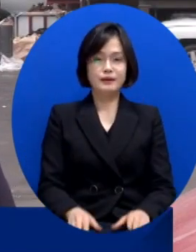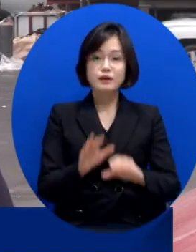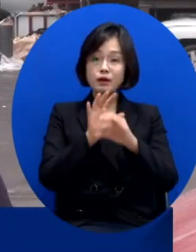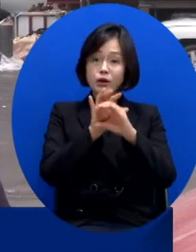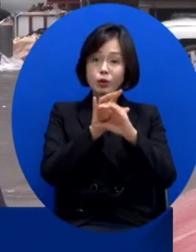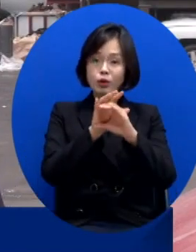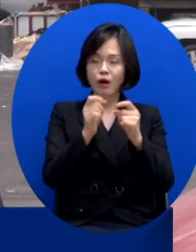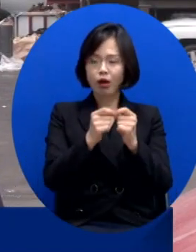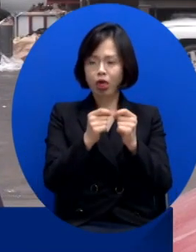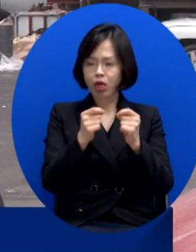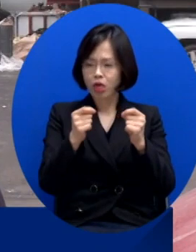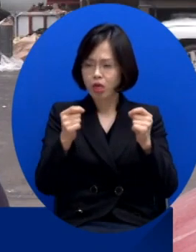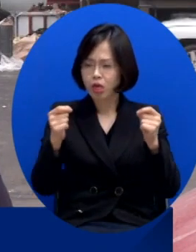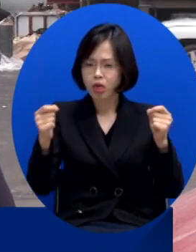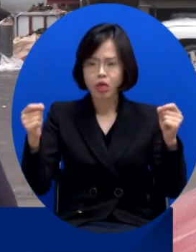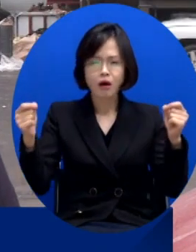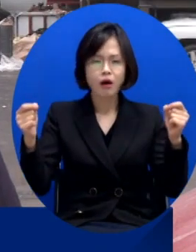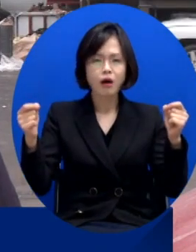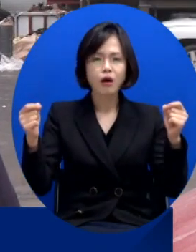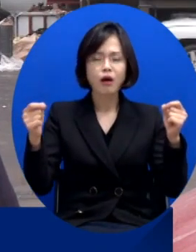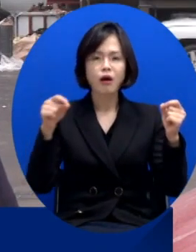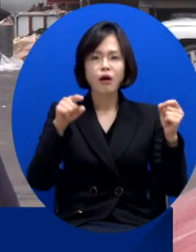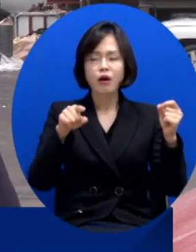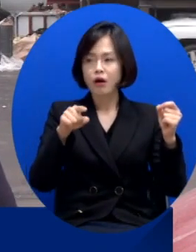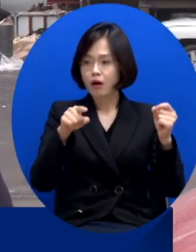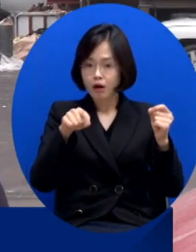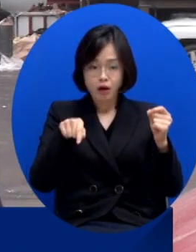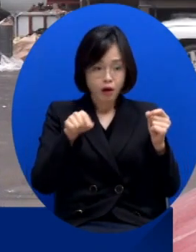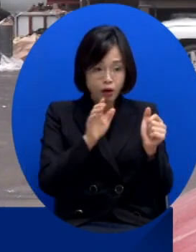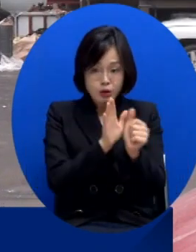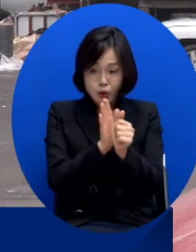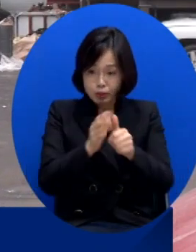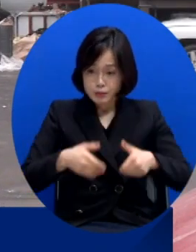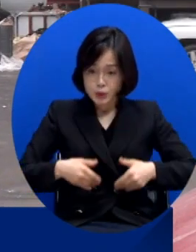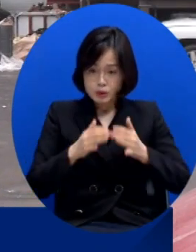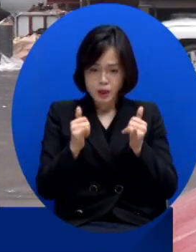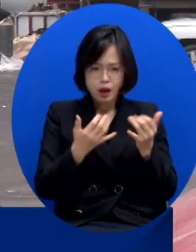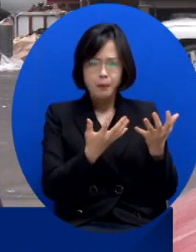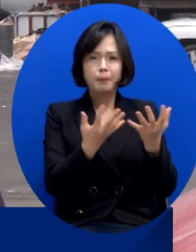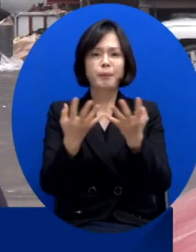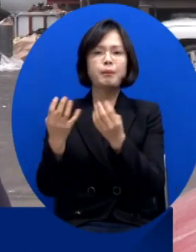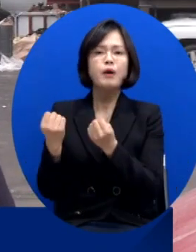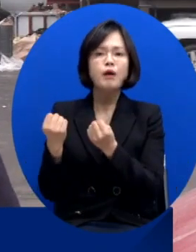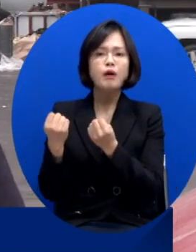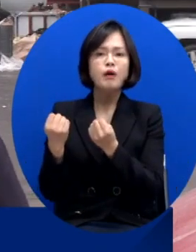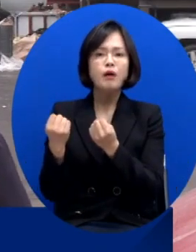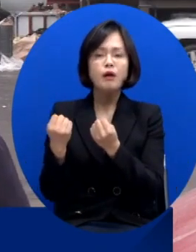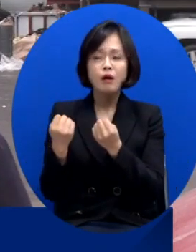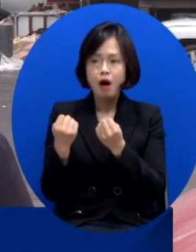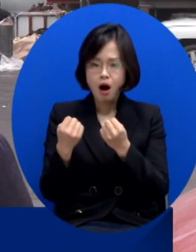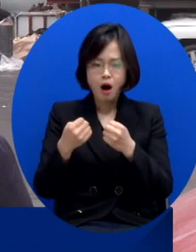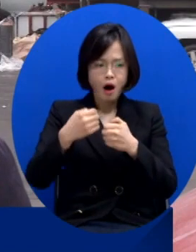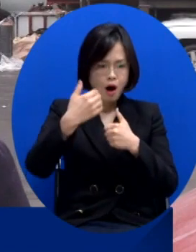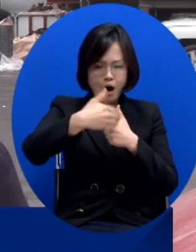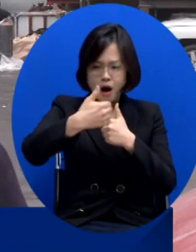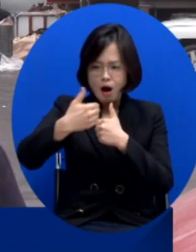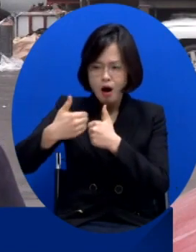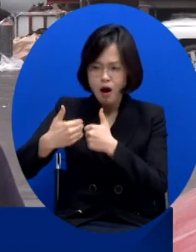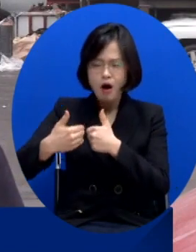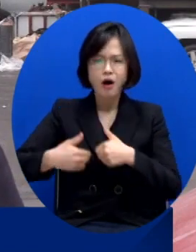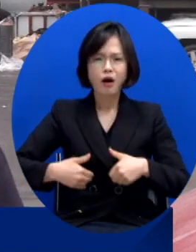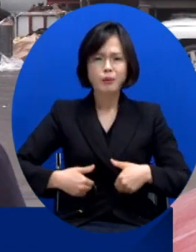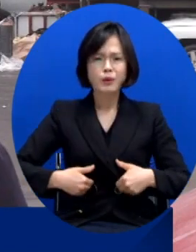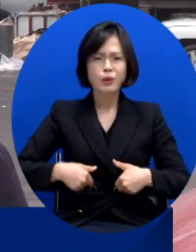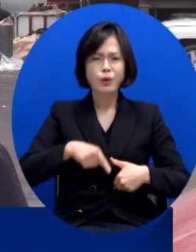도울 사람들은 많고 그리고 도움을 요청하는 전화도 참 많은데 우리가 하는 행사를